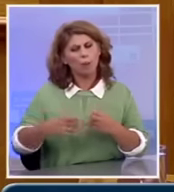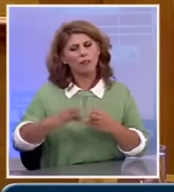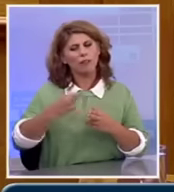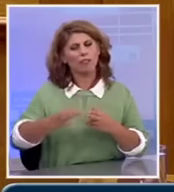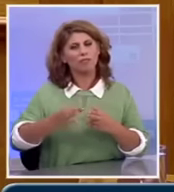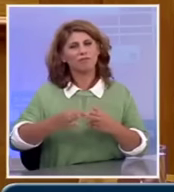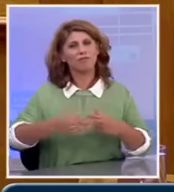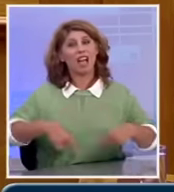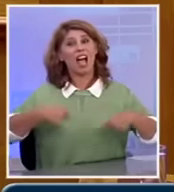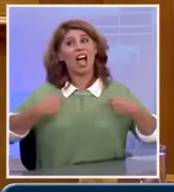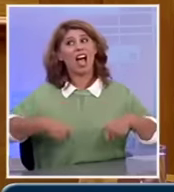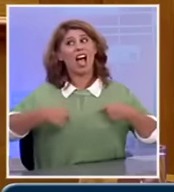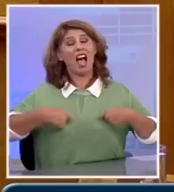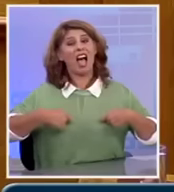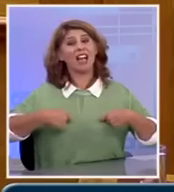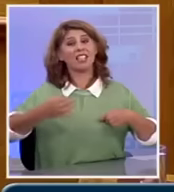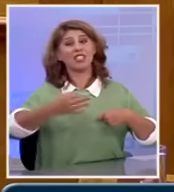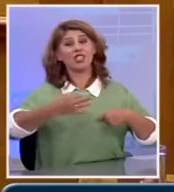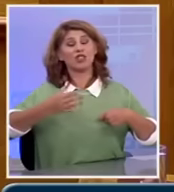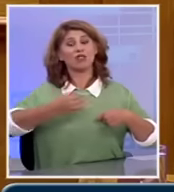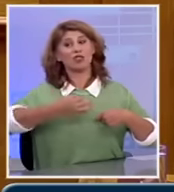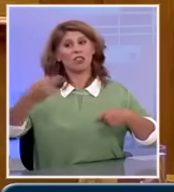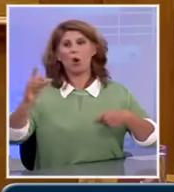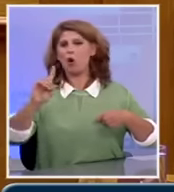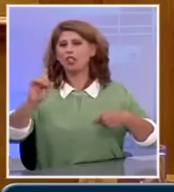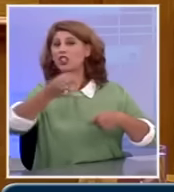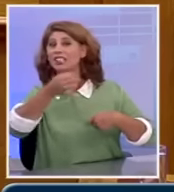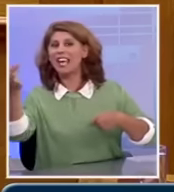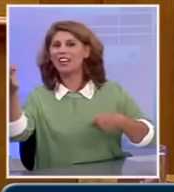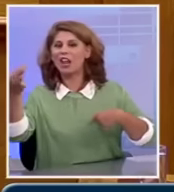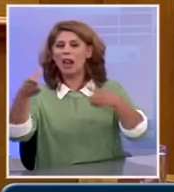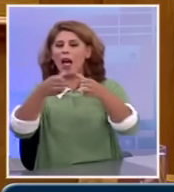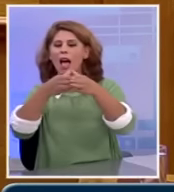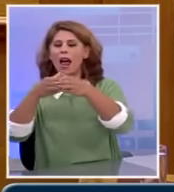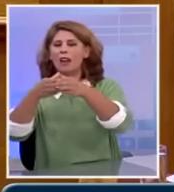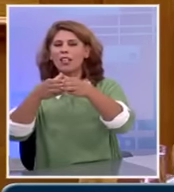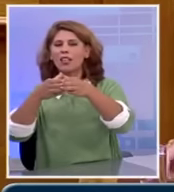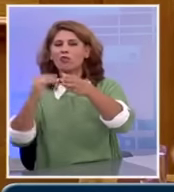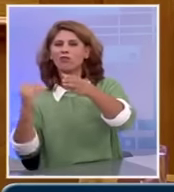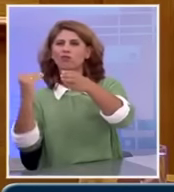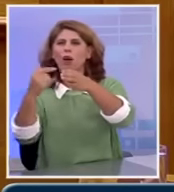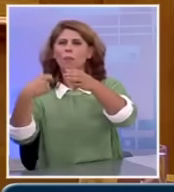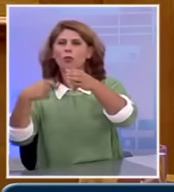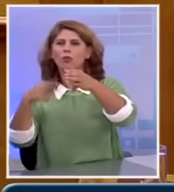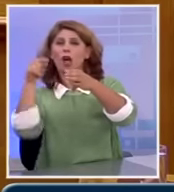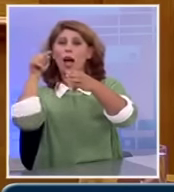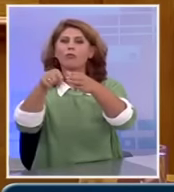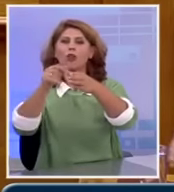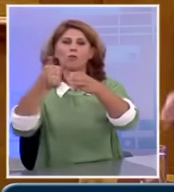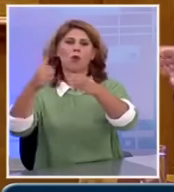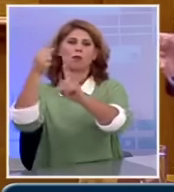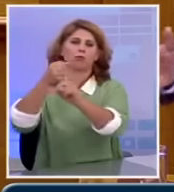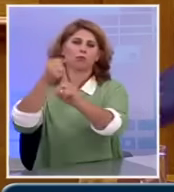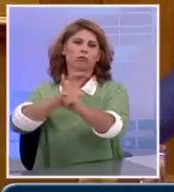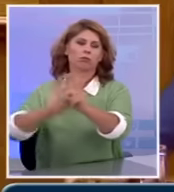αριστοκρατίας προσέξτε όχι μια εκπαίδευση των αρίστων αλλά μια εκπαίδευση των ελίτ